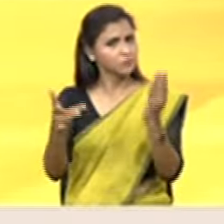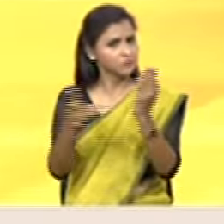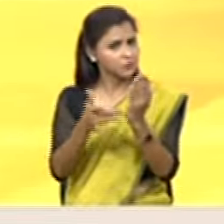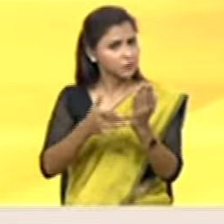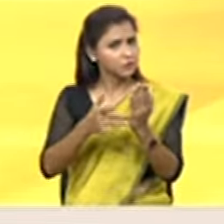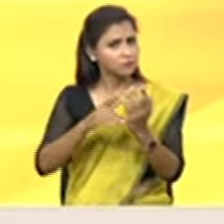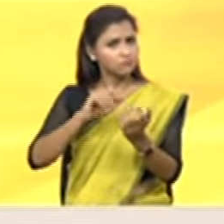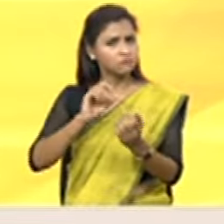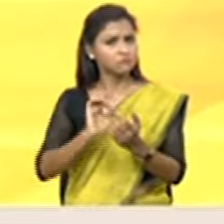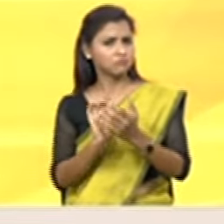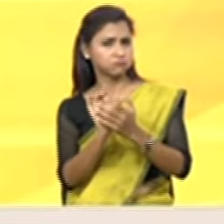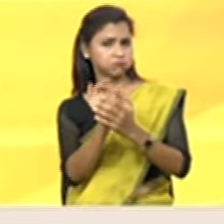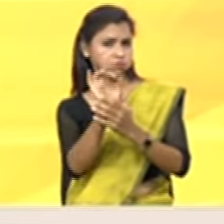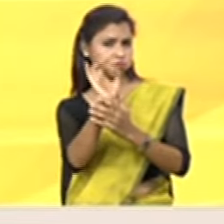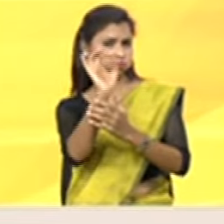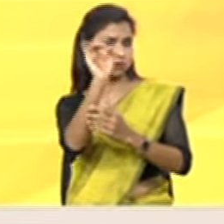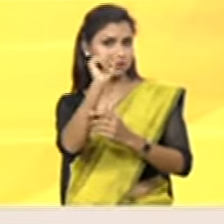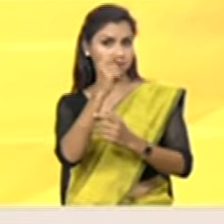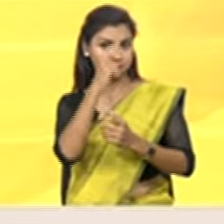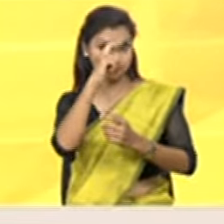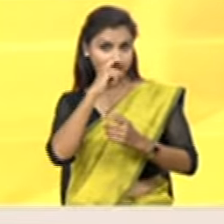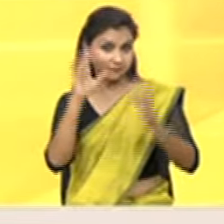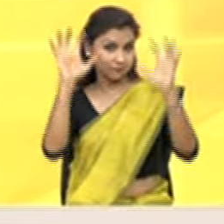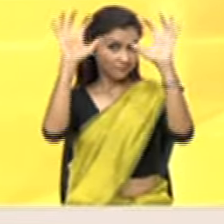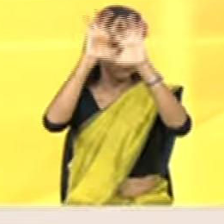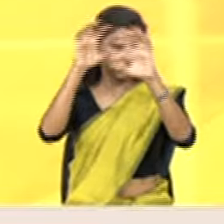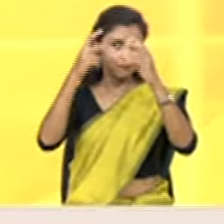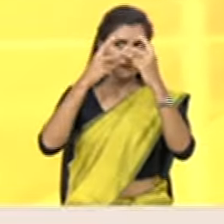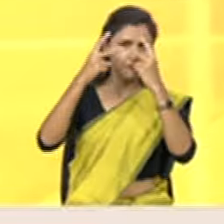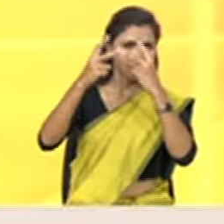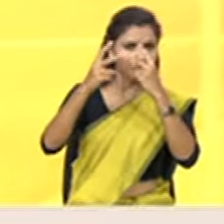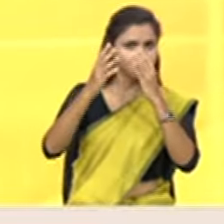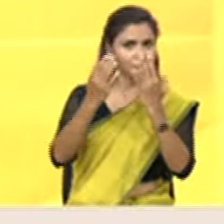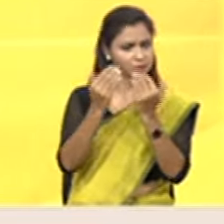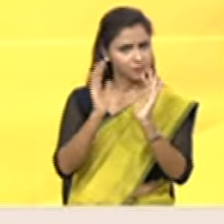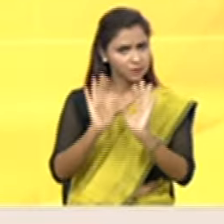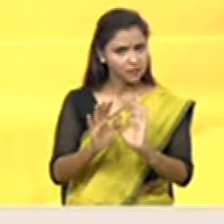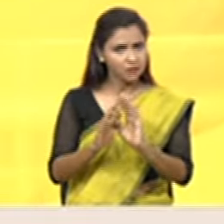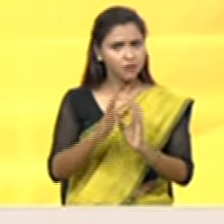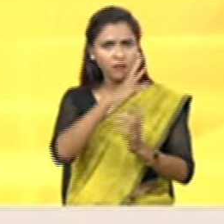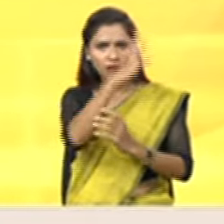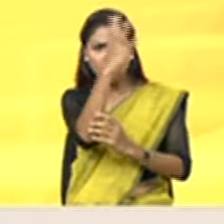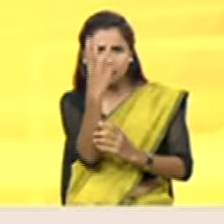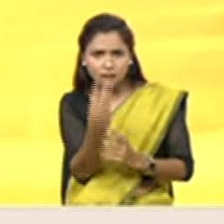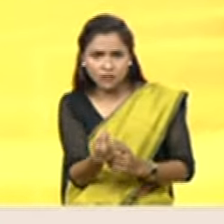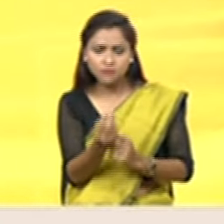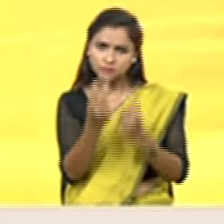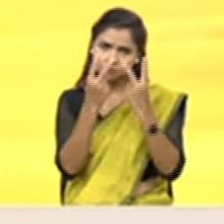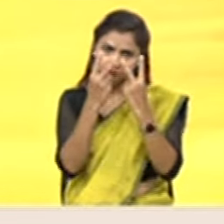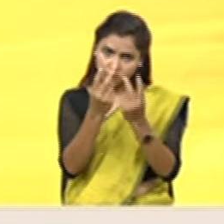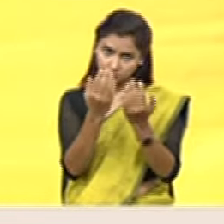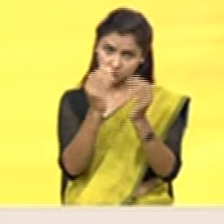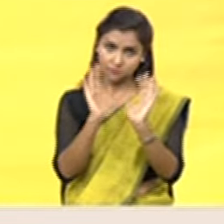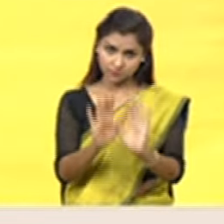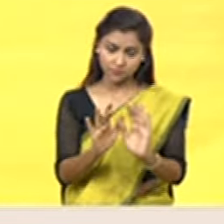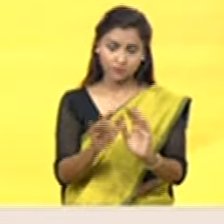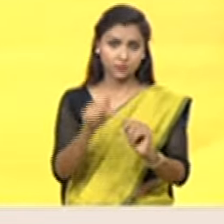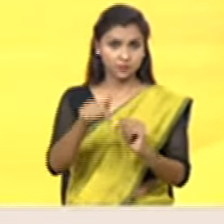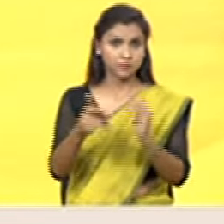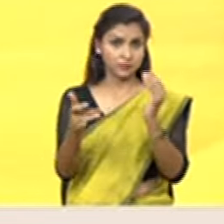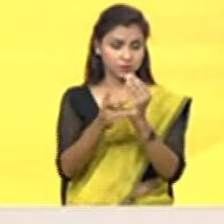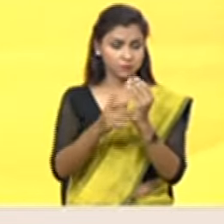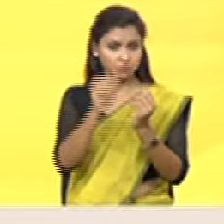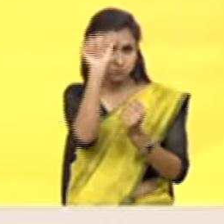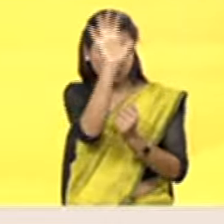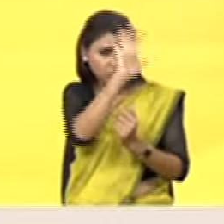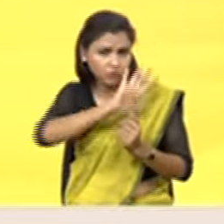यह अंतरिक्ष से बादलों के आरपार देख सकती है और यह रात्रि में भी देख सकती है तो हम इससे देश